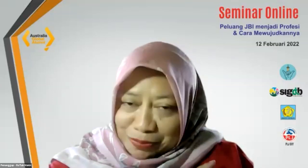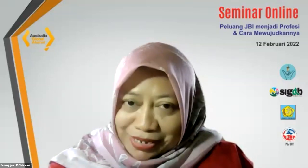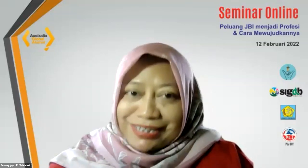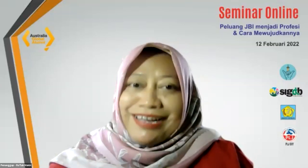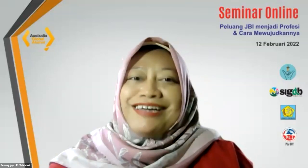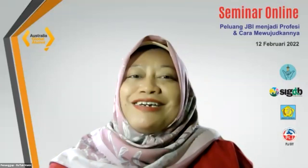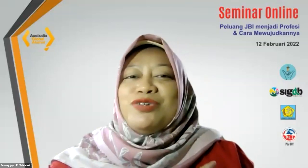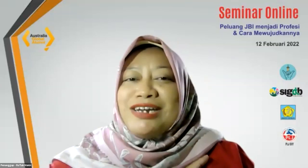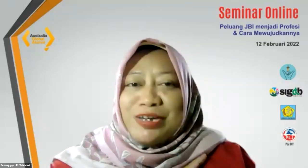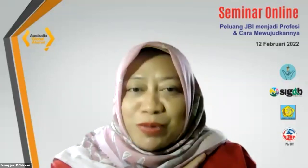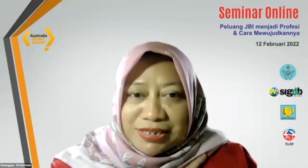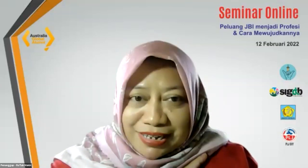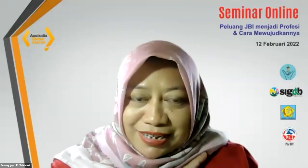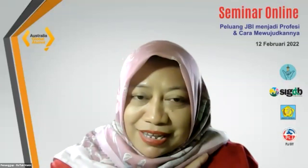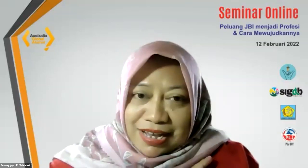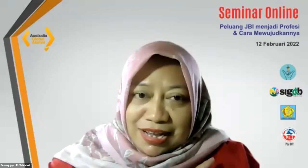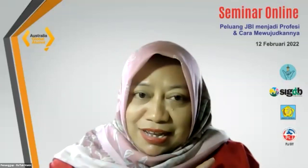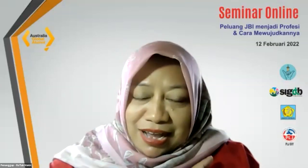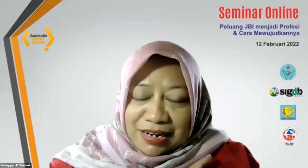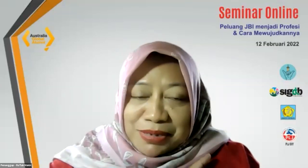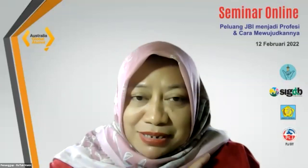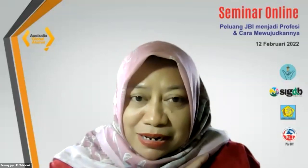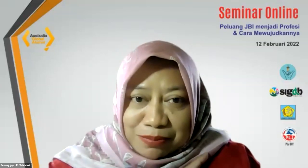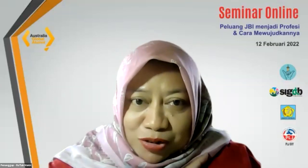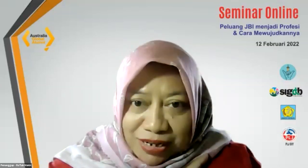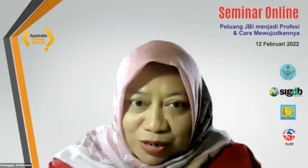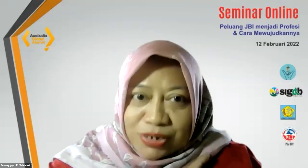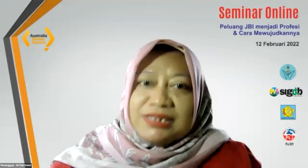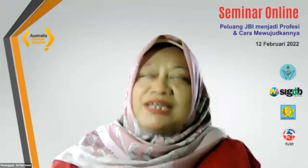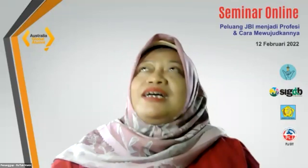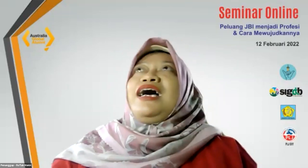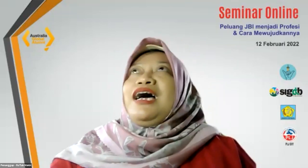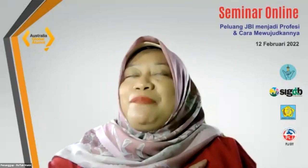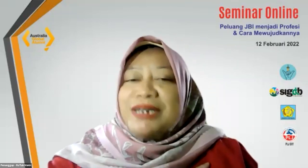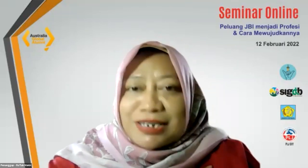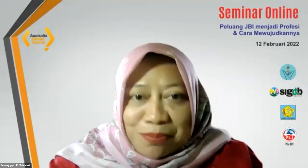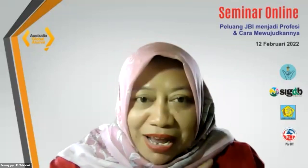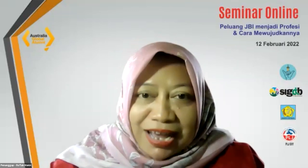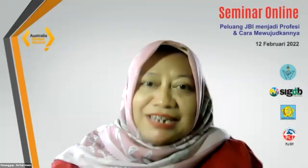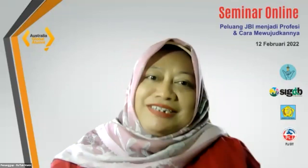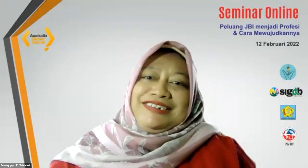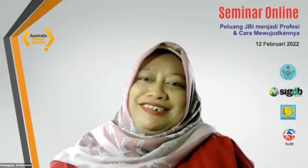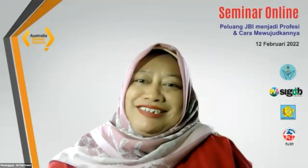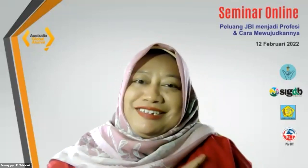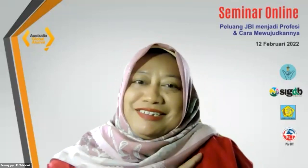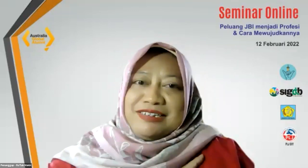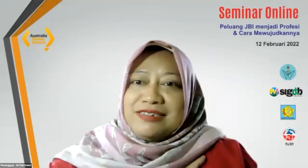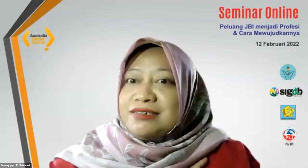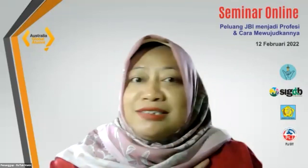sudah xcb ia kemudian linguistik akademisi dalam konteks linguistik penerjemahan